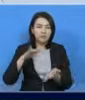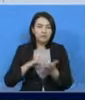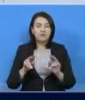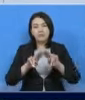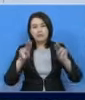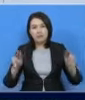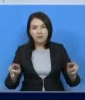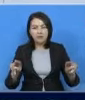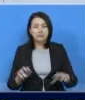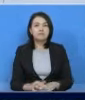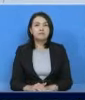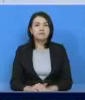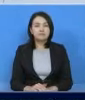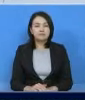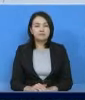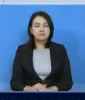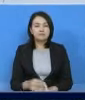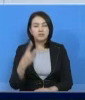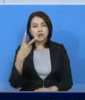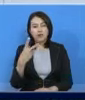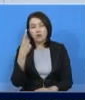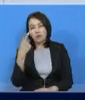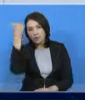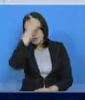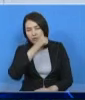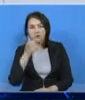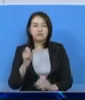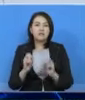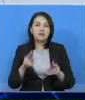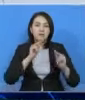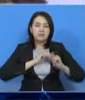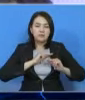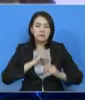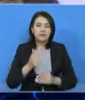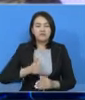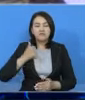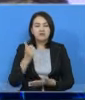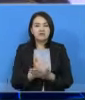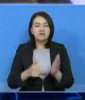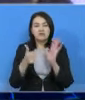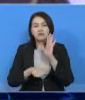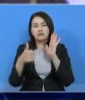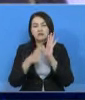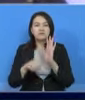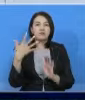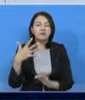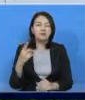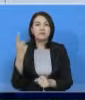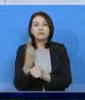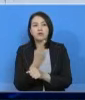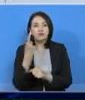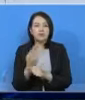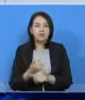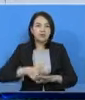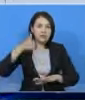Петропавловск. Уже год, как работаю в воинской части 66-55. В первую очередь, это главное